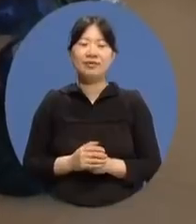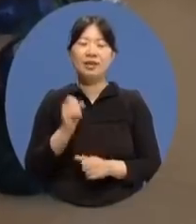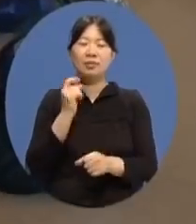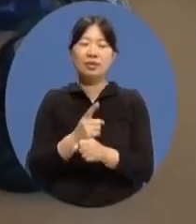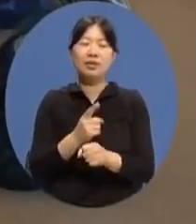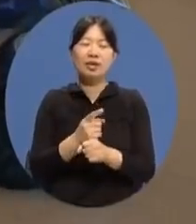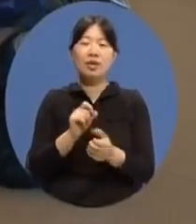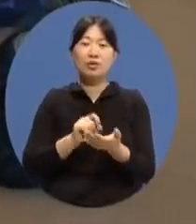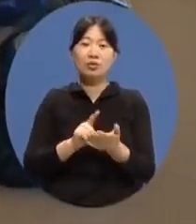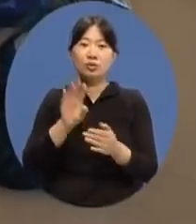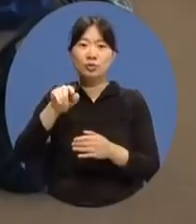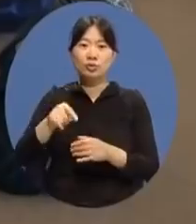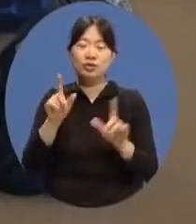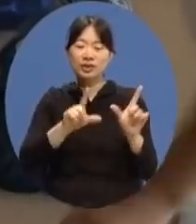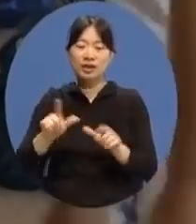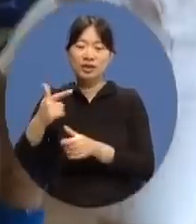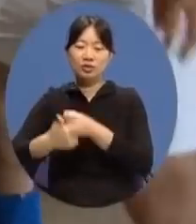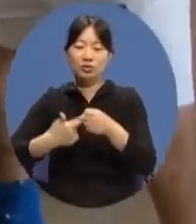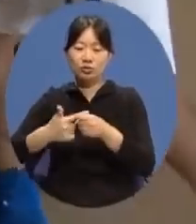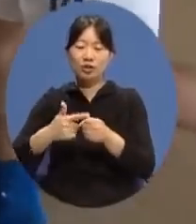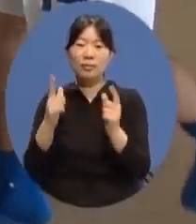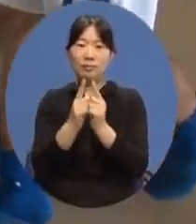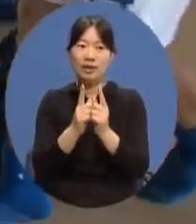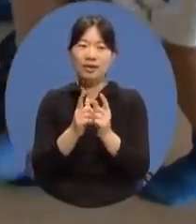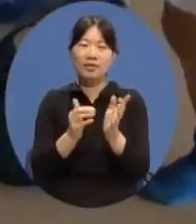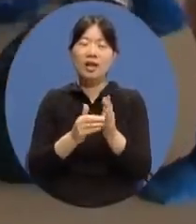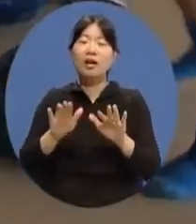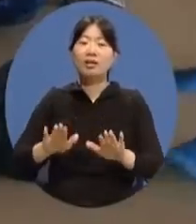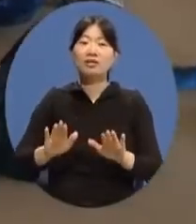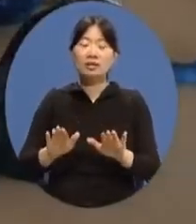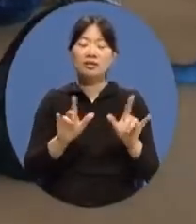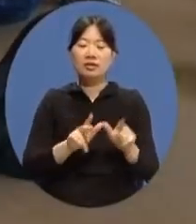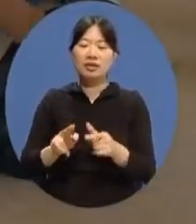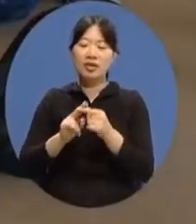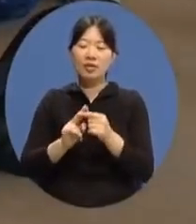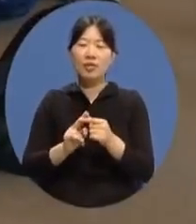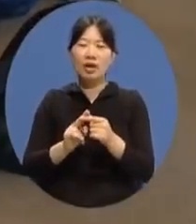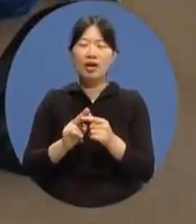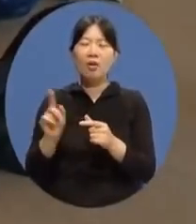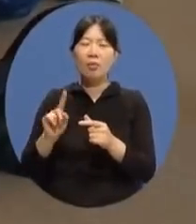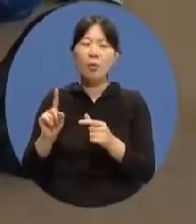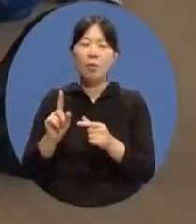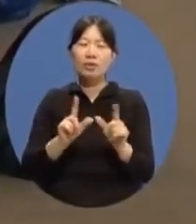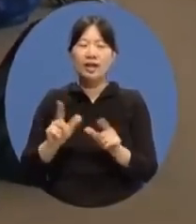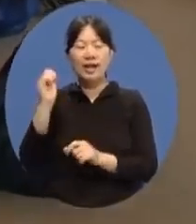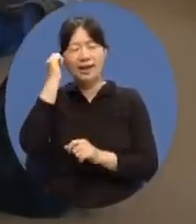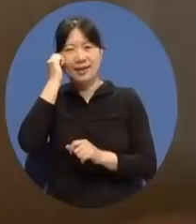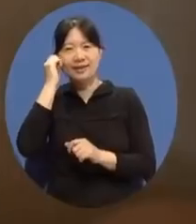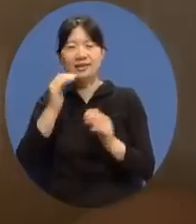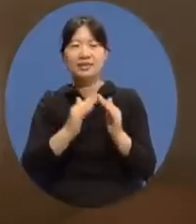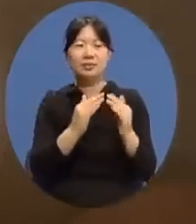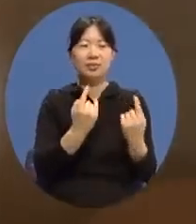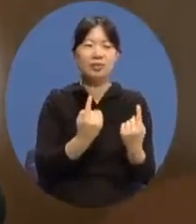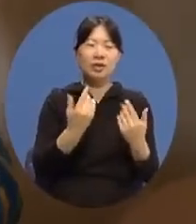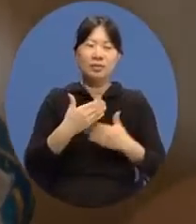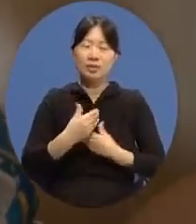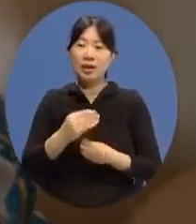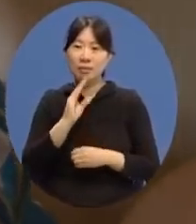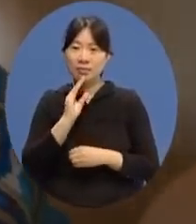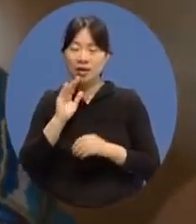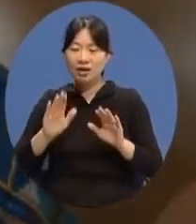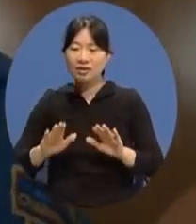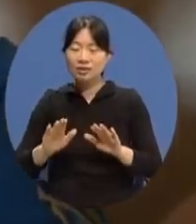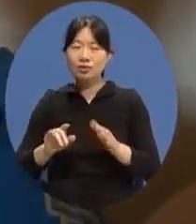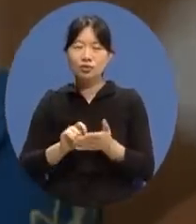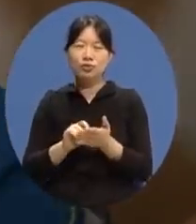벌써 축구부 생활 6년째. 이제는 생활관이 집보다 편하다는 상준이. 여기 다 지금